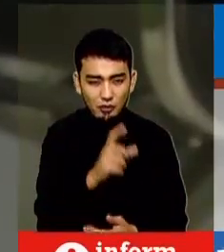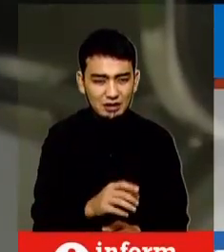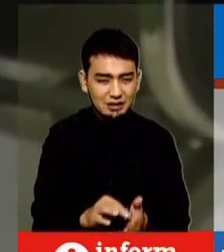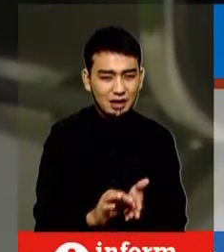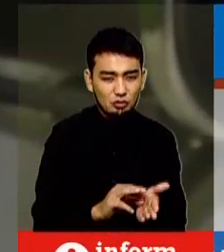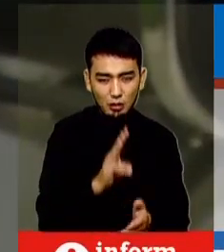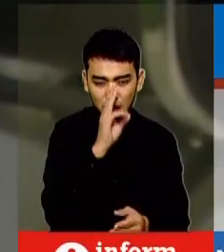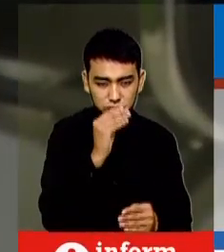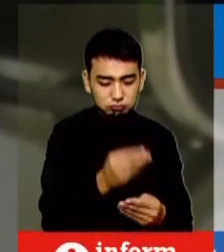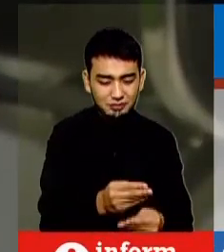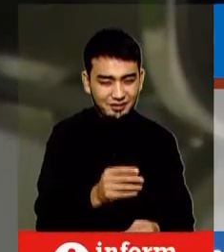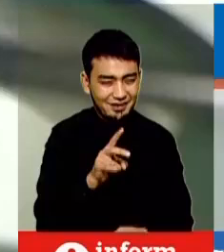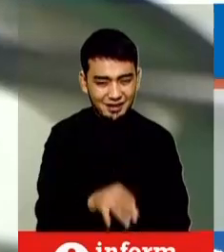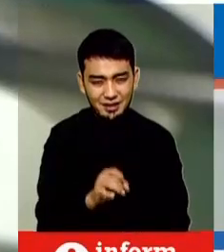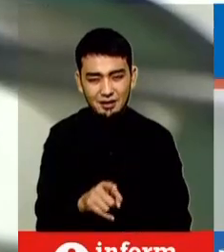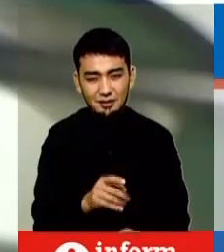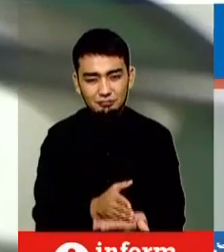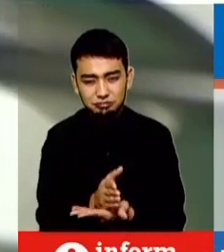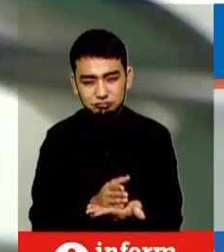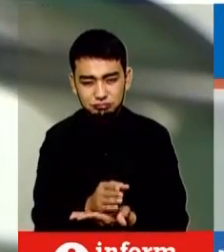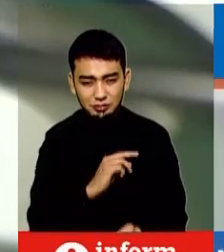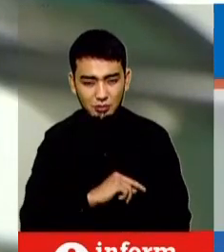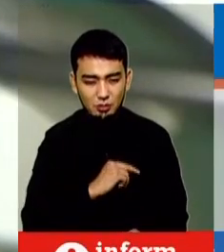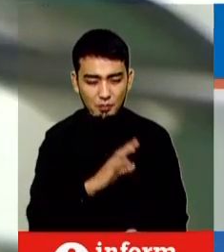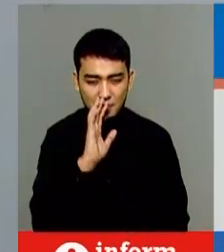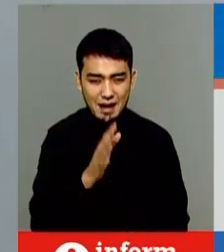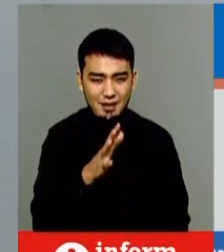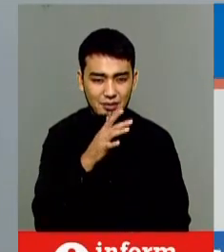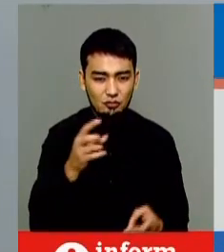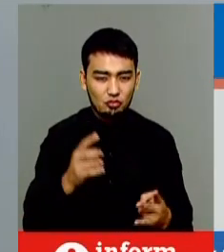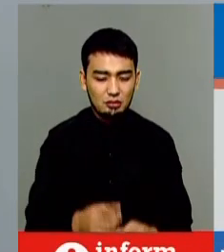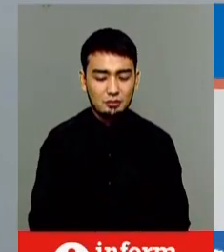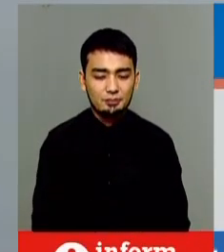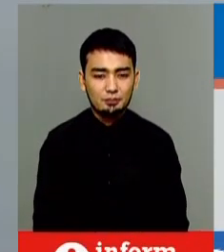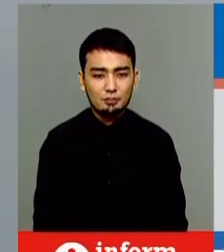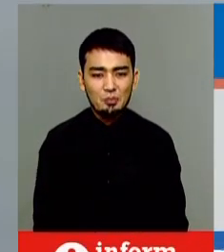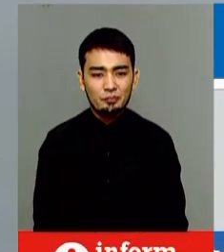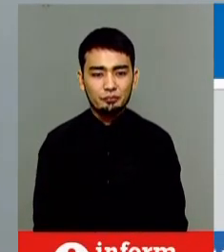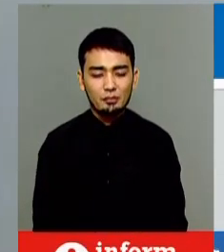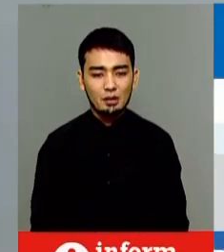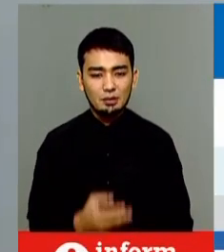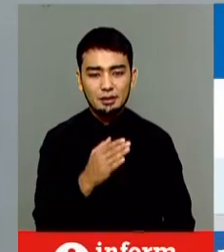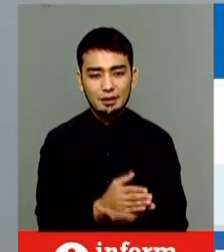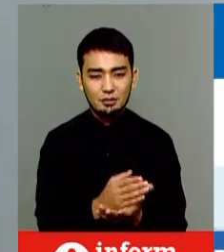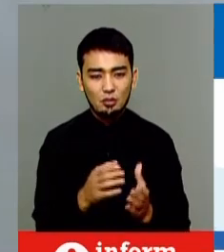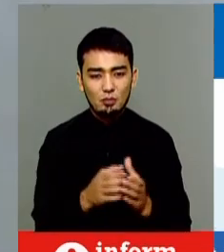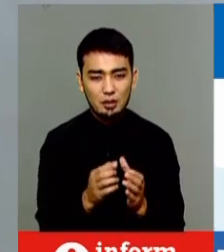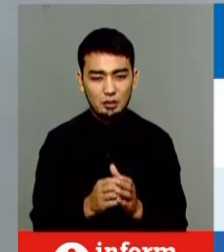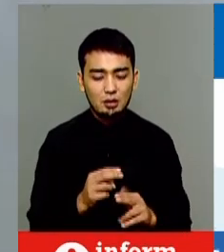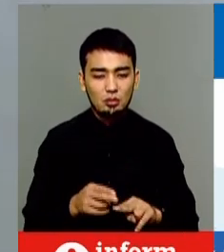оплату труда. Для начала нужно поработать в отрасли как минимум 5 лет. Есть компании, которые